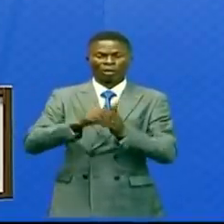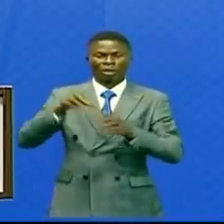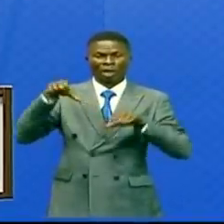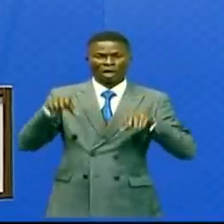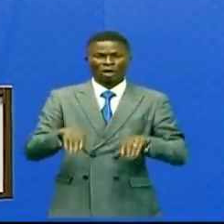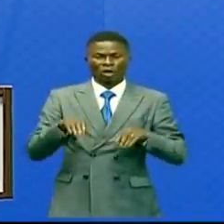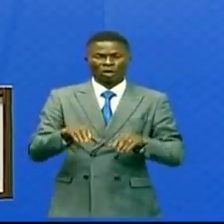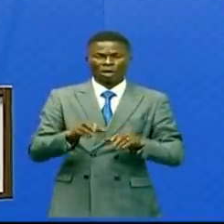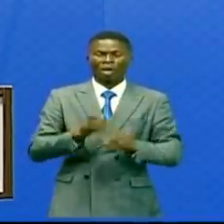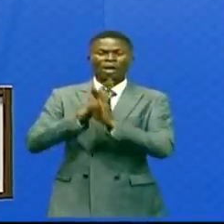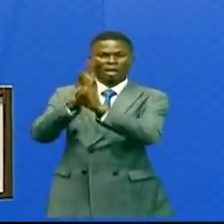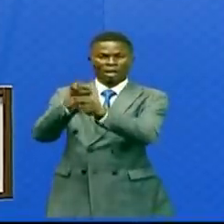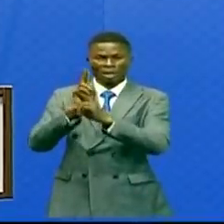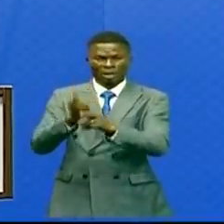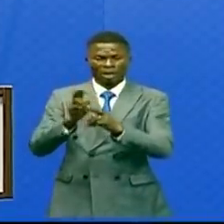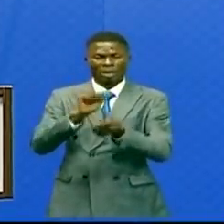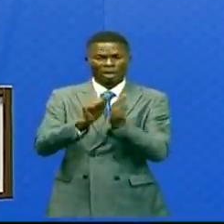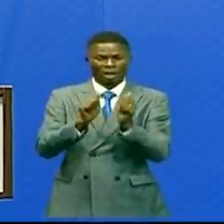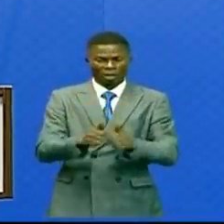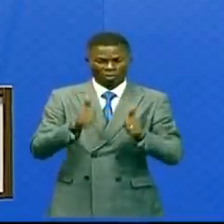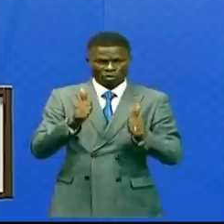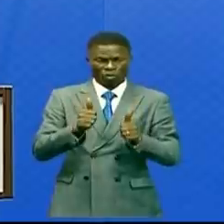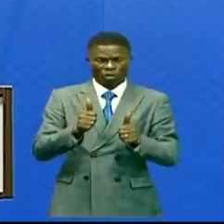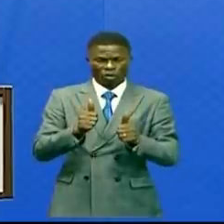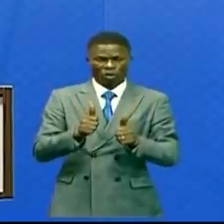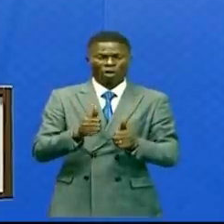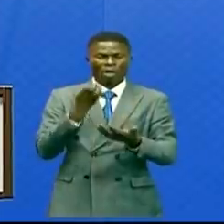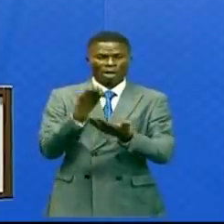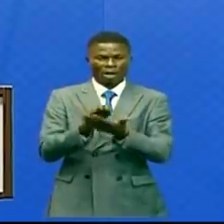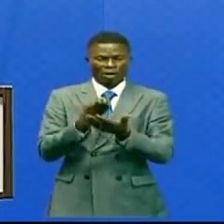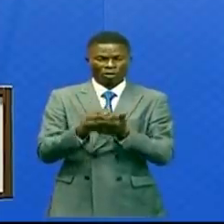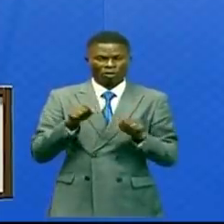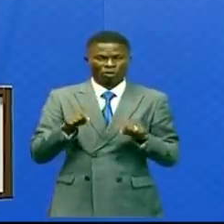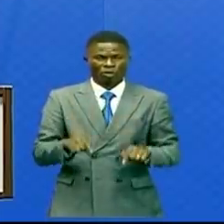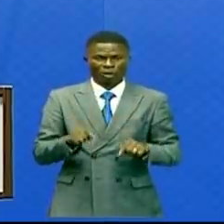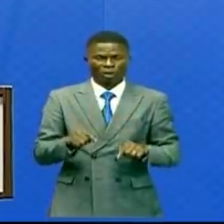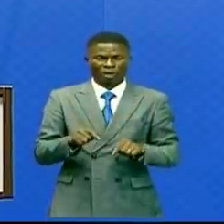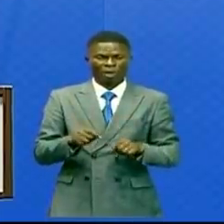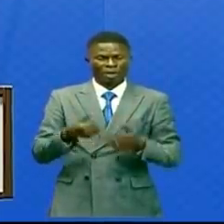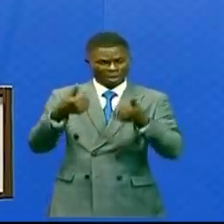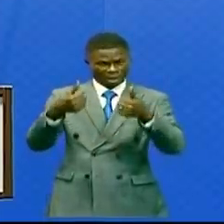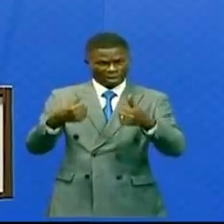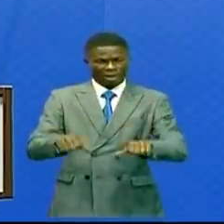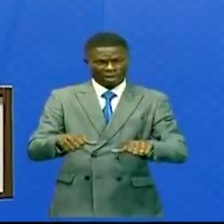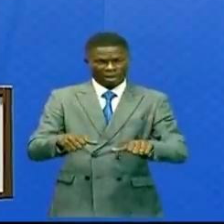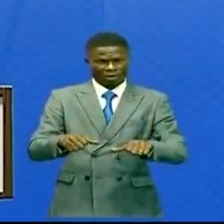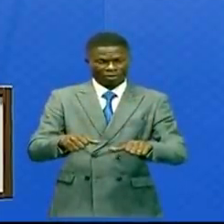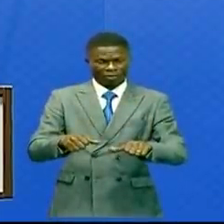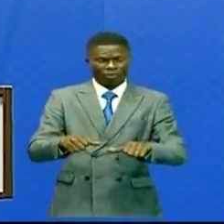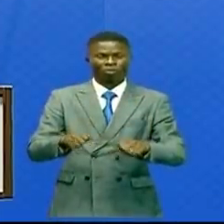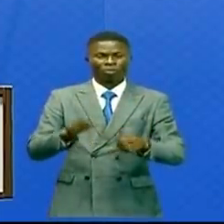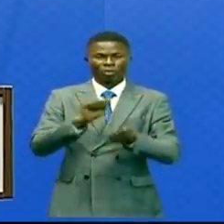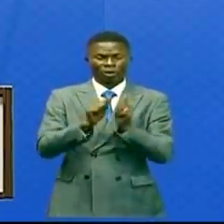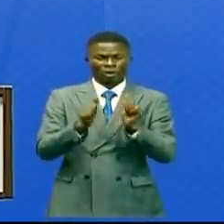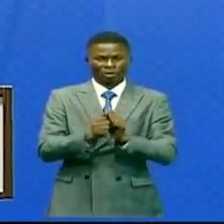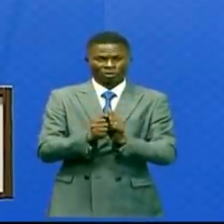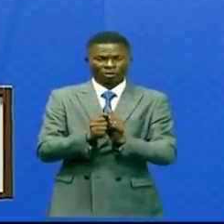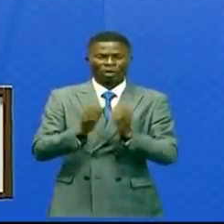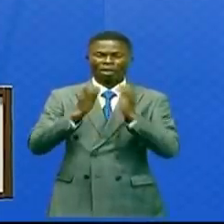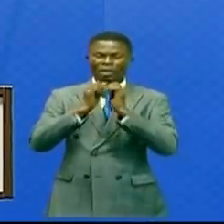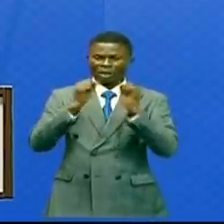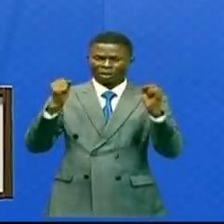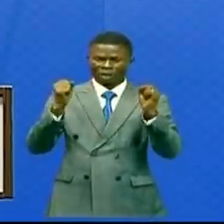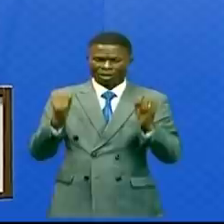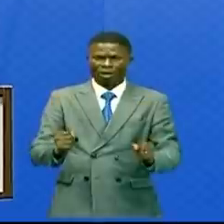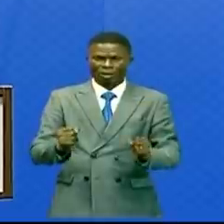a présenté les faits saillants de la conjoncture économique qui demeure caractérisée par le maintien de la stabilité